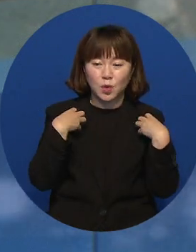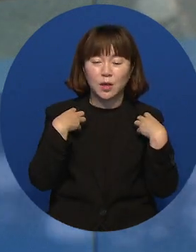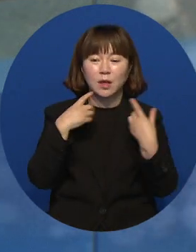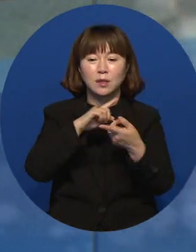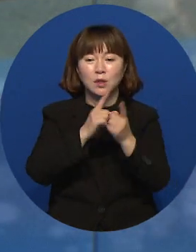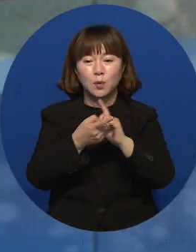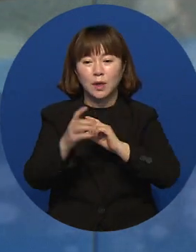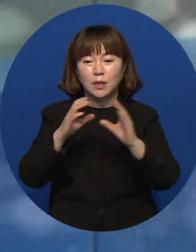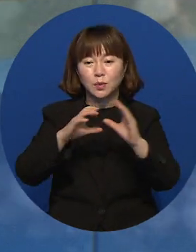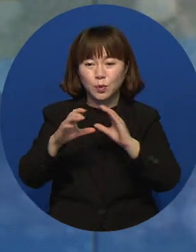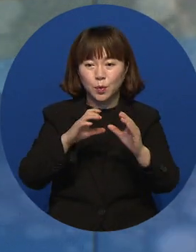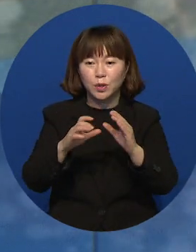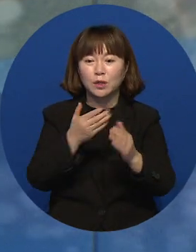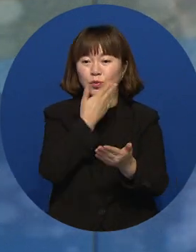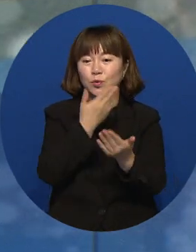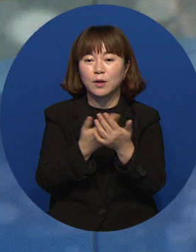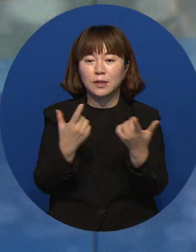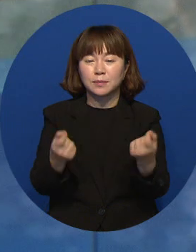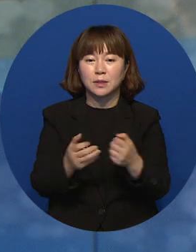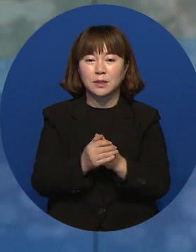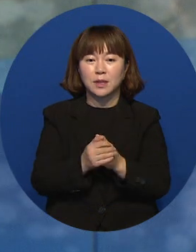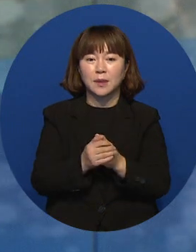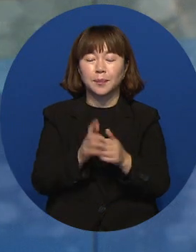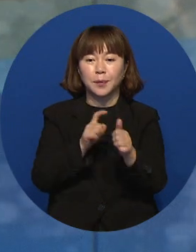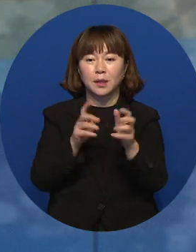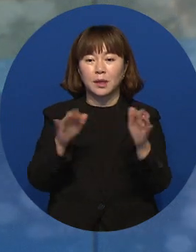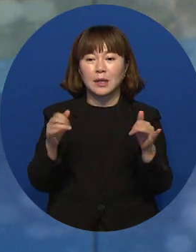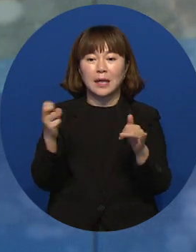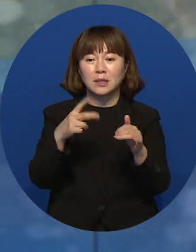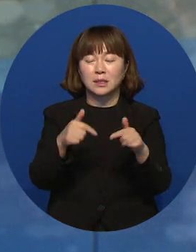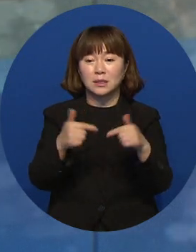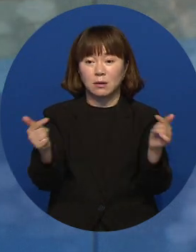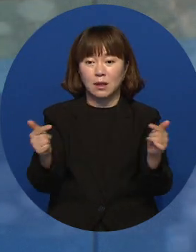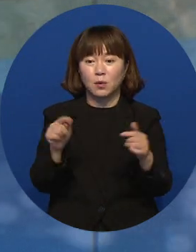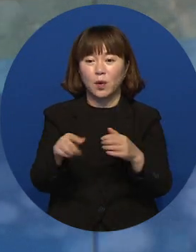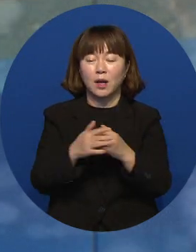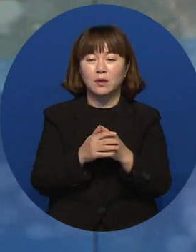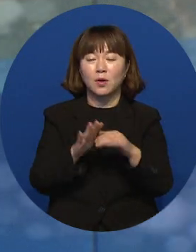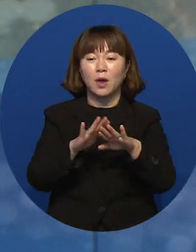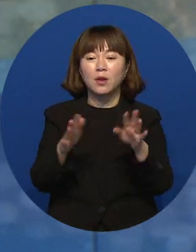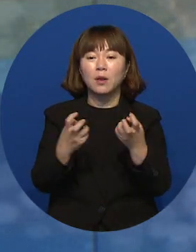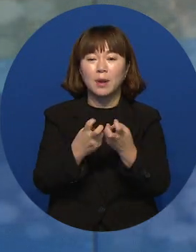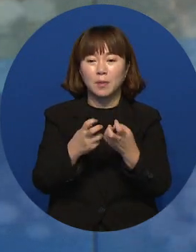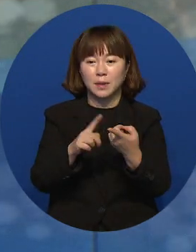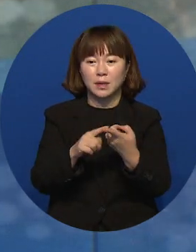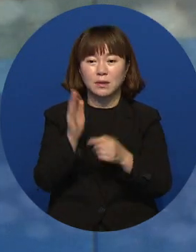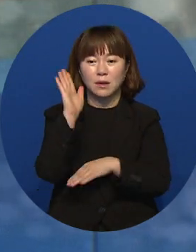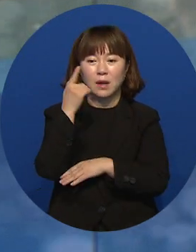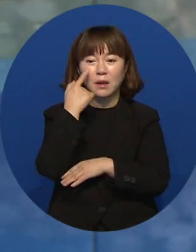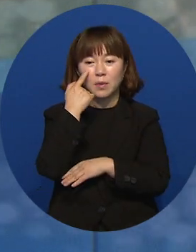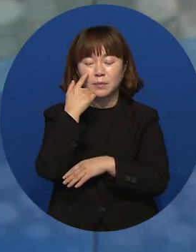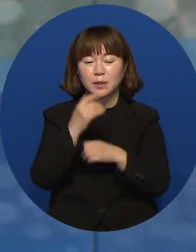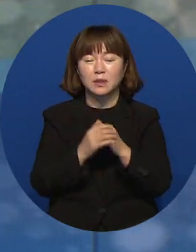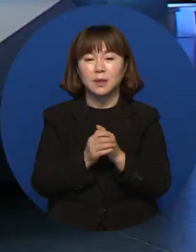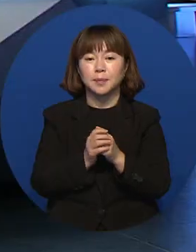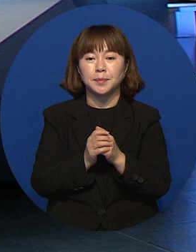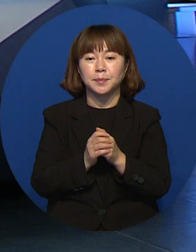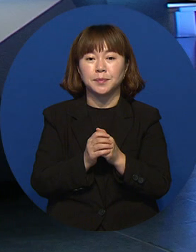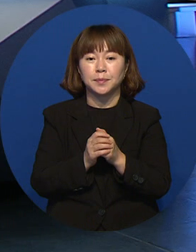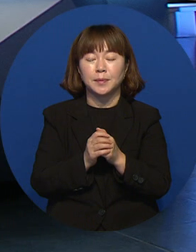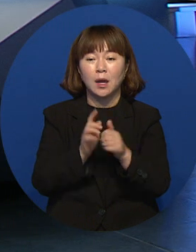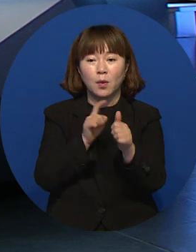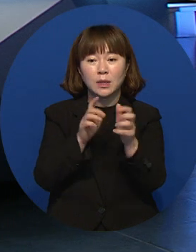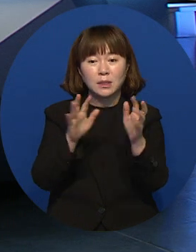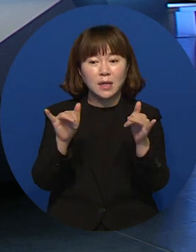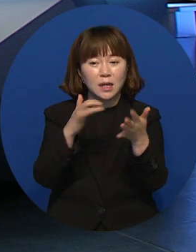텐데요 확진 자재 증가 우려 와 또 그에 대한 대안도 잠깐 짚어보겠습니다 그래도 우리 김 회장이 말씀 들어보니까 확신 자를